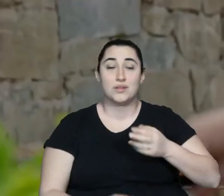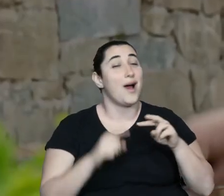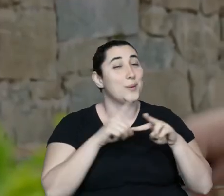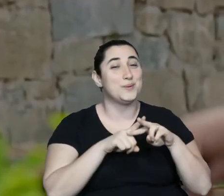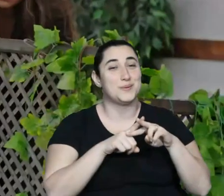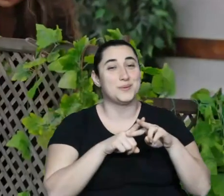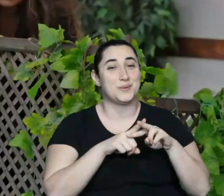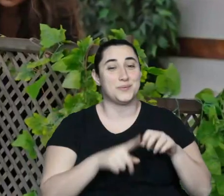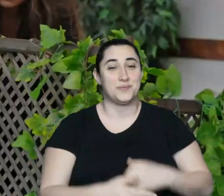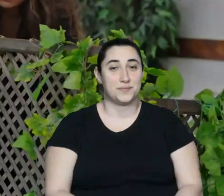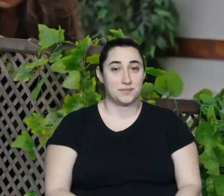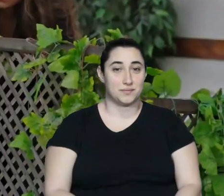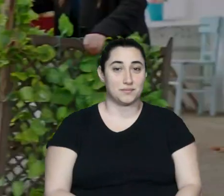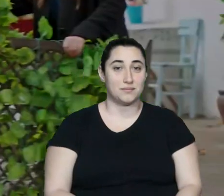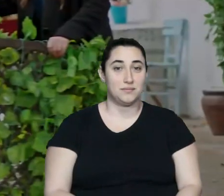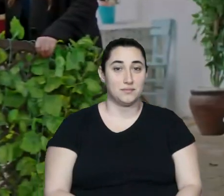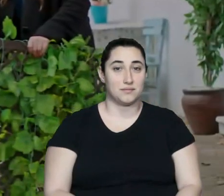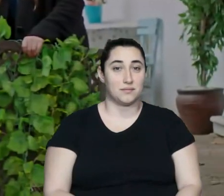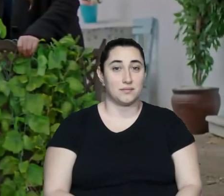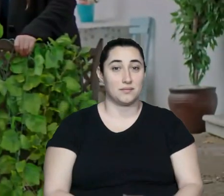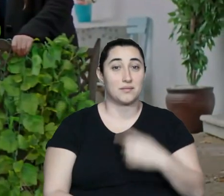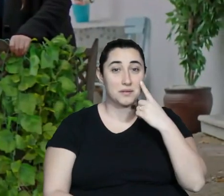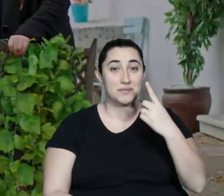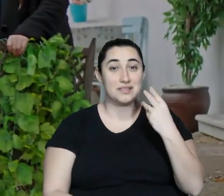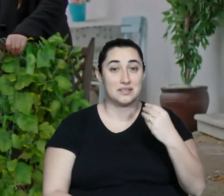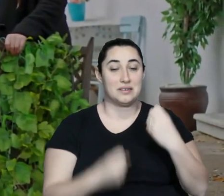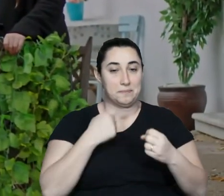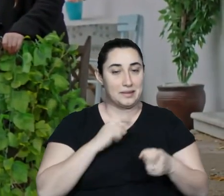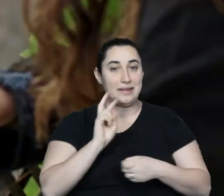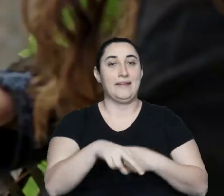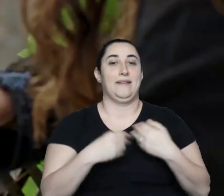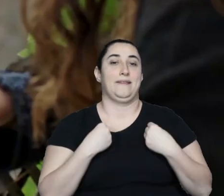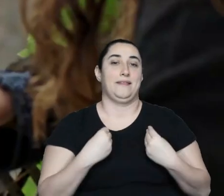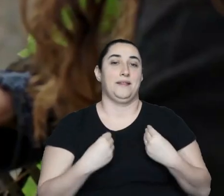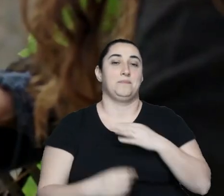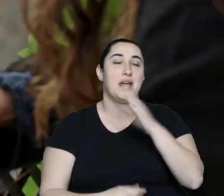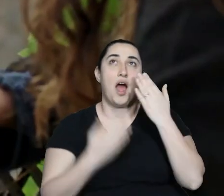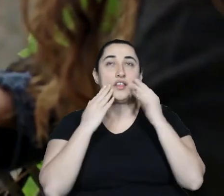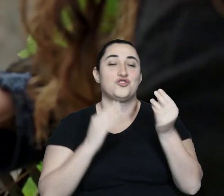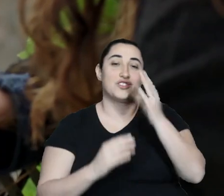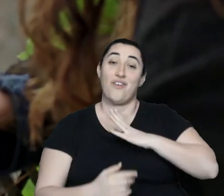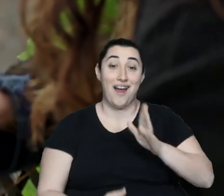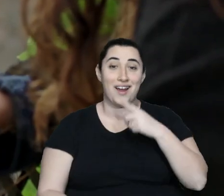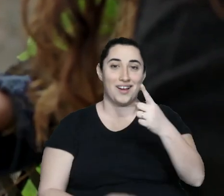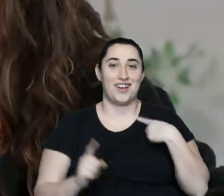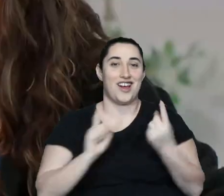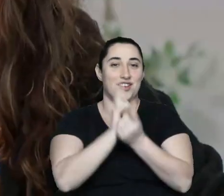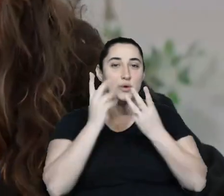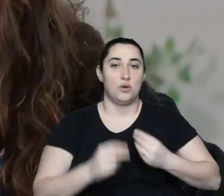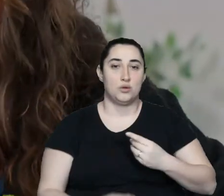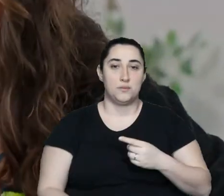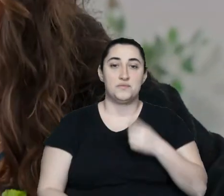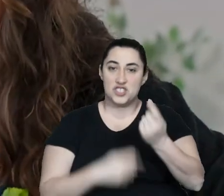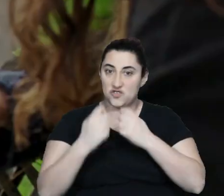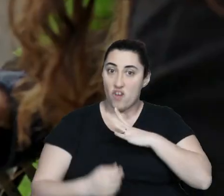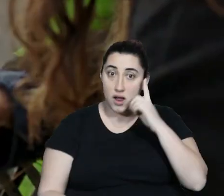Aysu. Hemen koşturdu. Bak iyi ki arabadan inmişim ha. Her şeyde bir hayır vardır bak. Seni gördüm. İşin